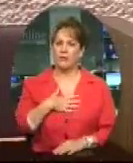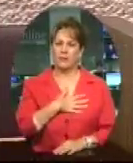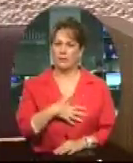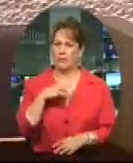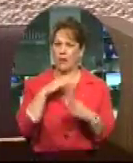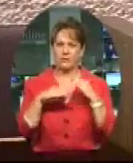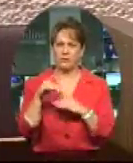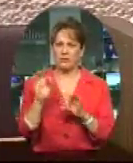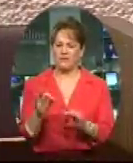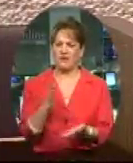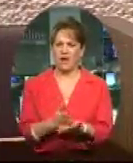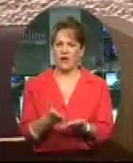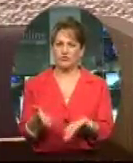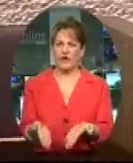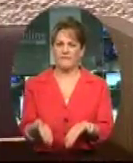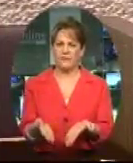של הימים האלה,